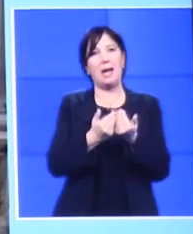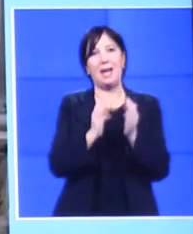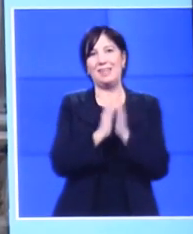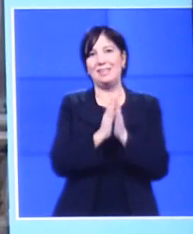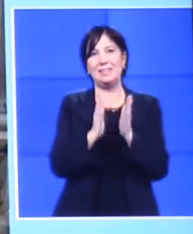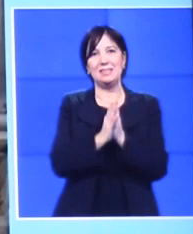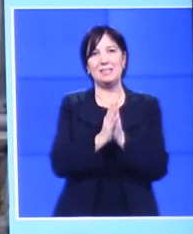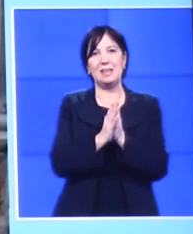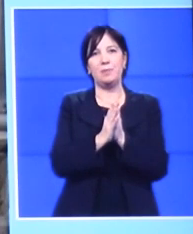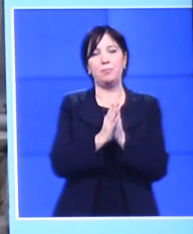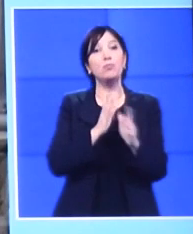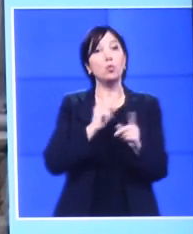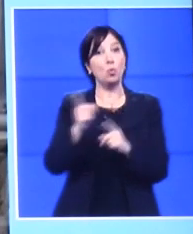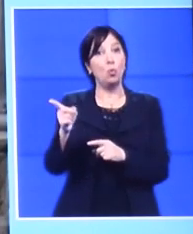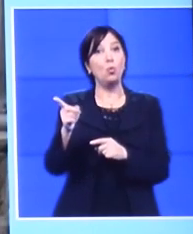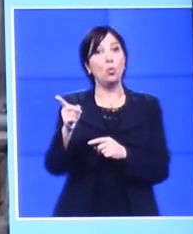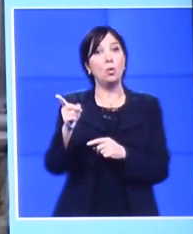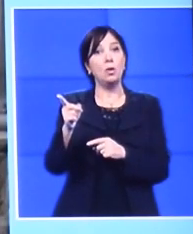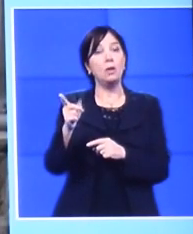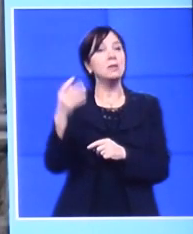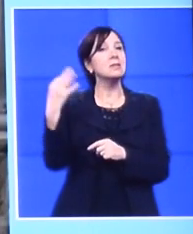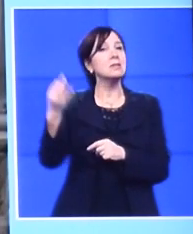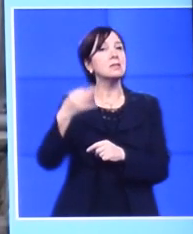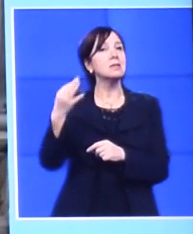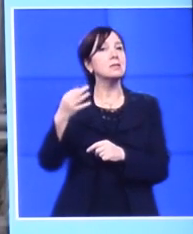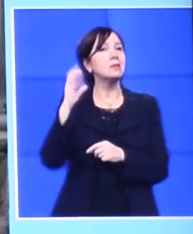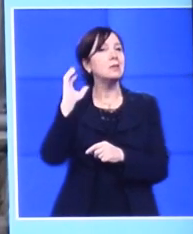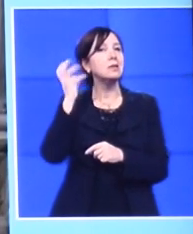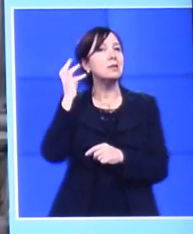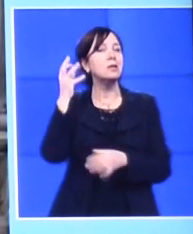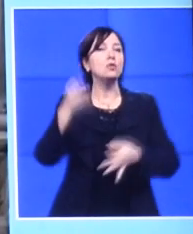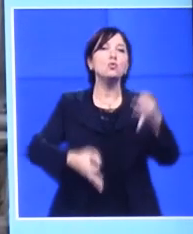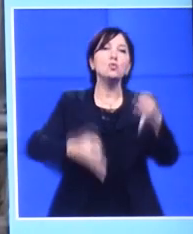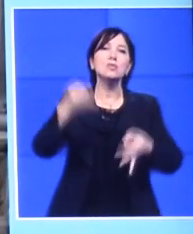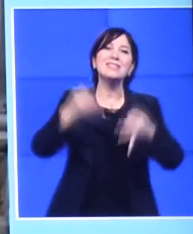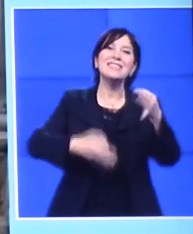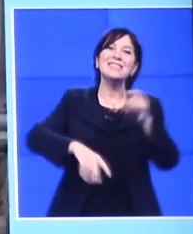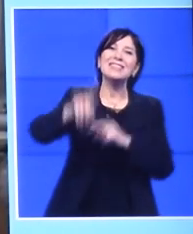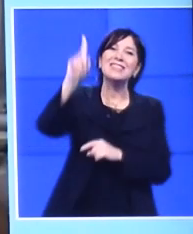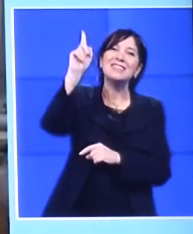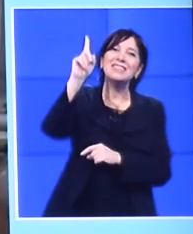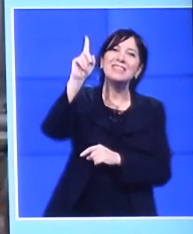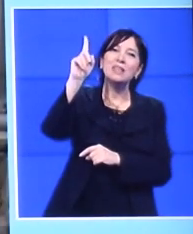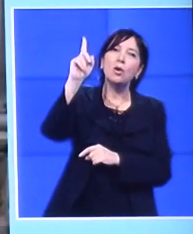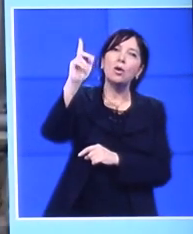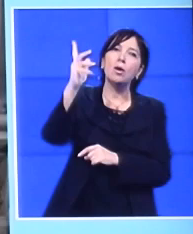Lui aveva sentito che la giustizia di Dio aveva